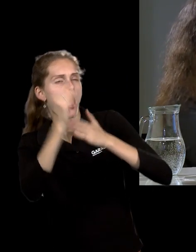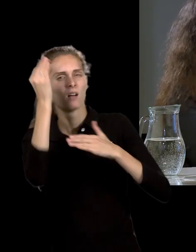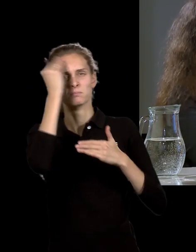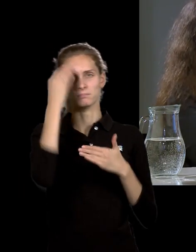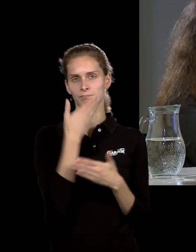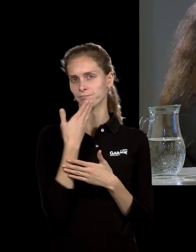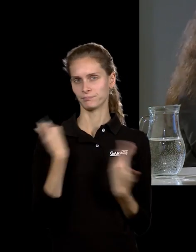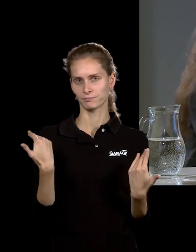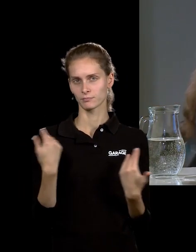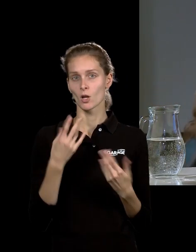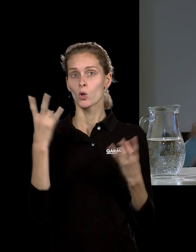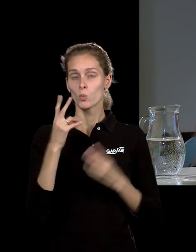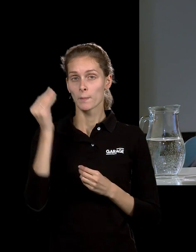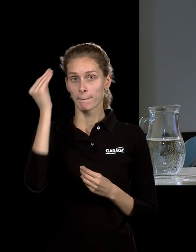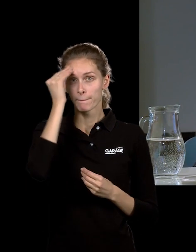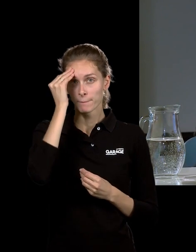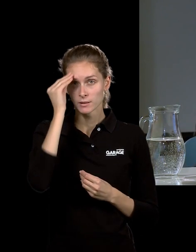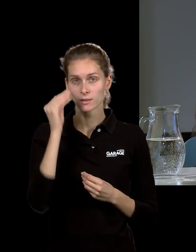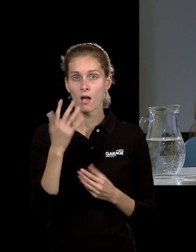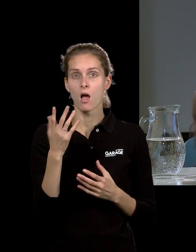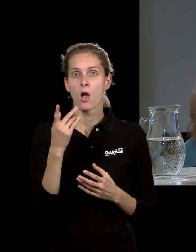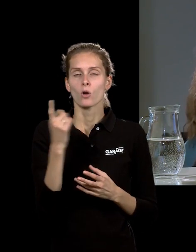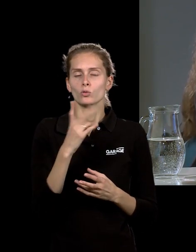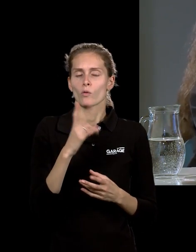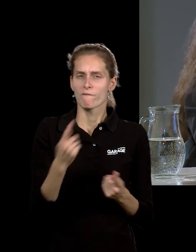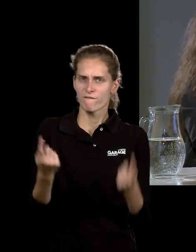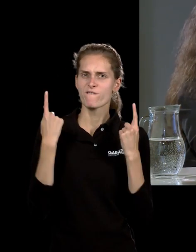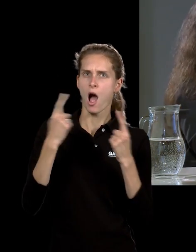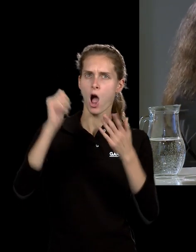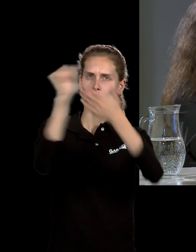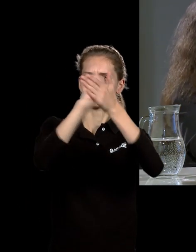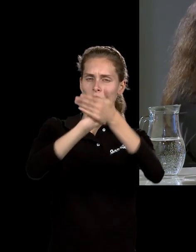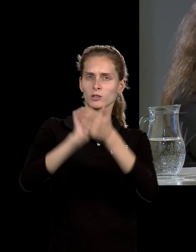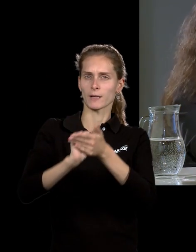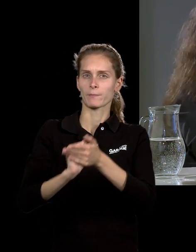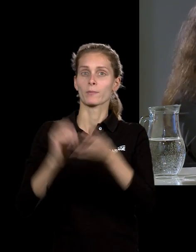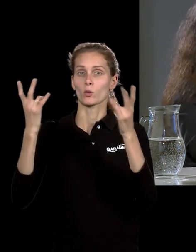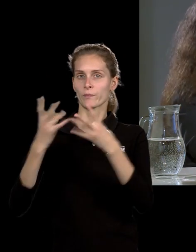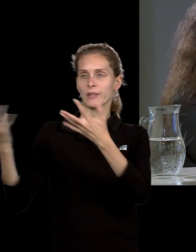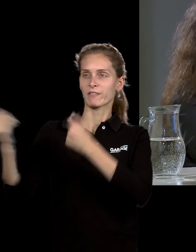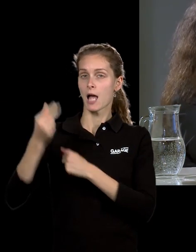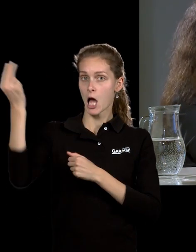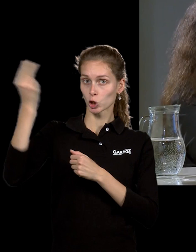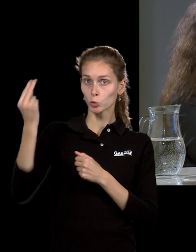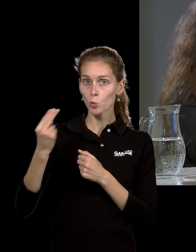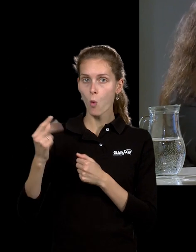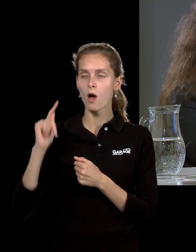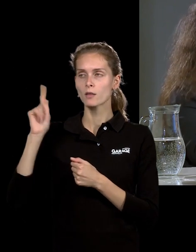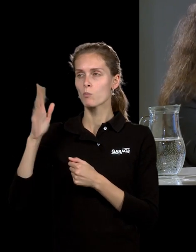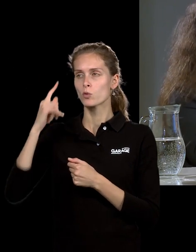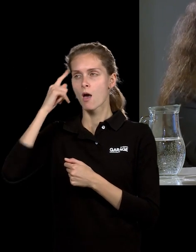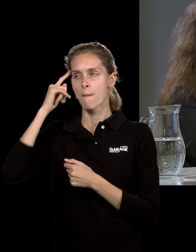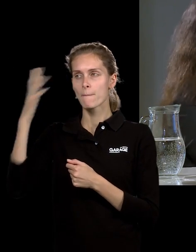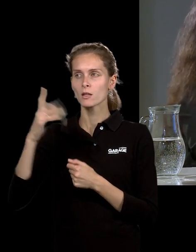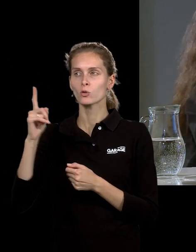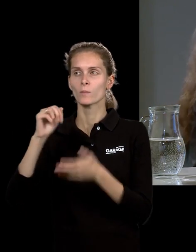какой? Чтобы это имело смысл, нужно стереть что-то действительно значимое. Значит, надо взять рисунок, про который будет понятно, даже когда он